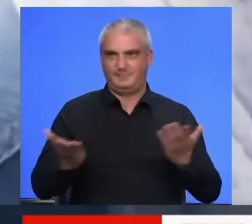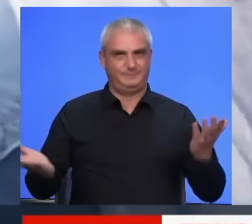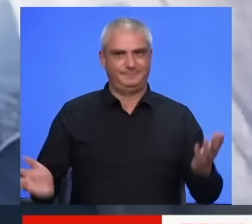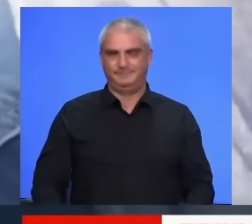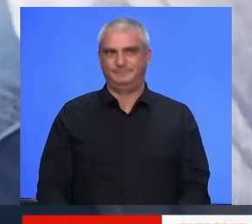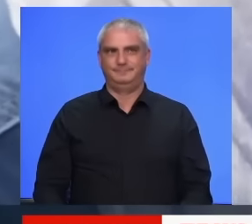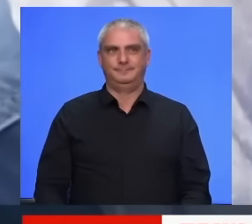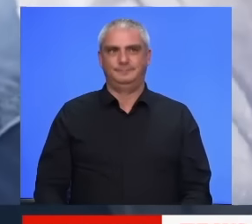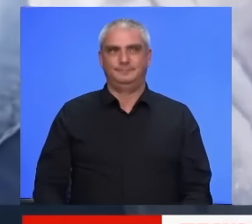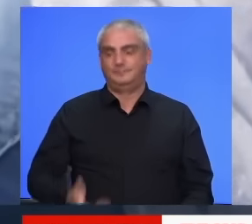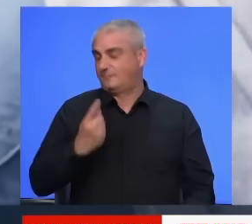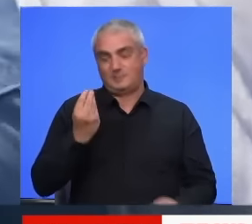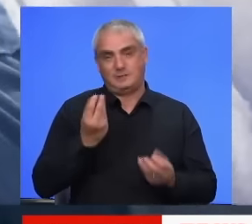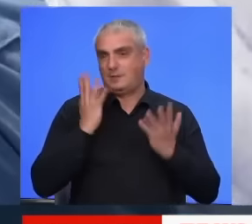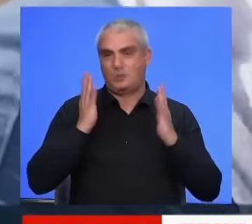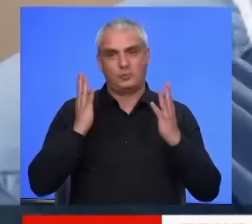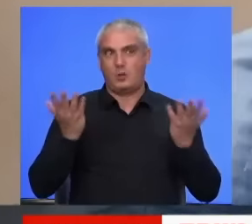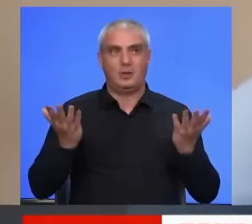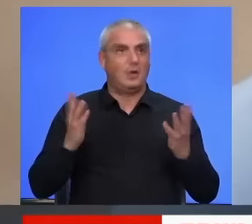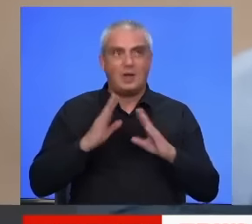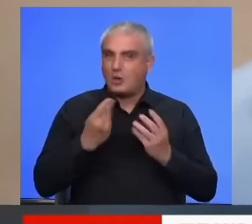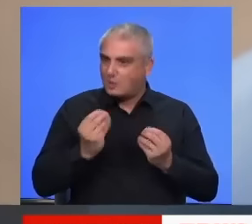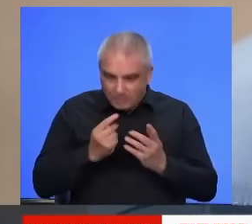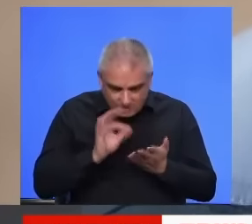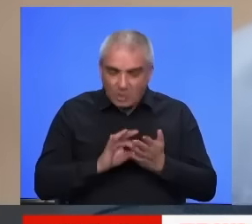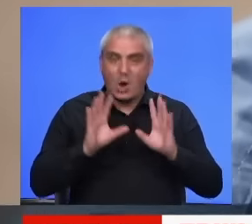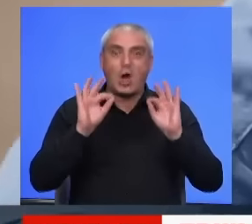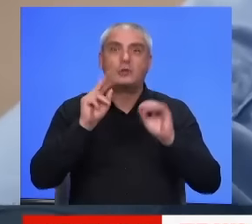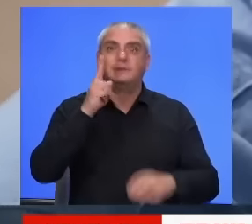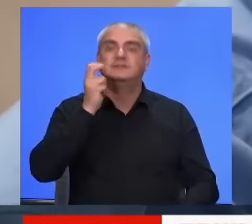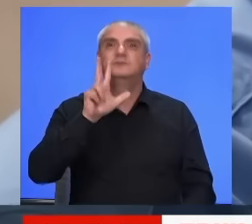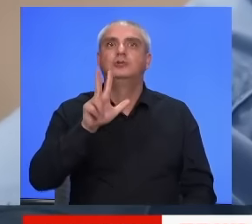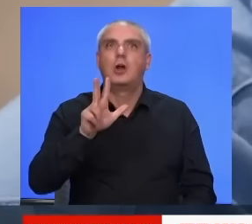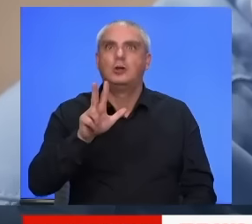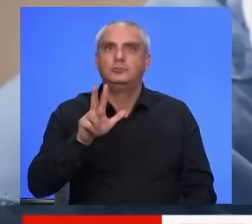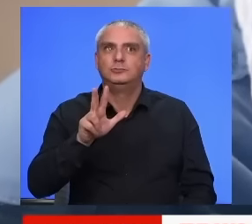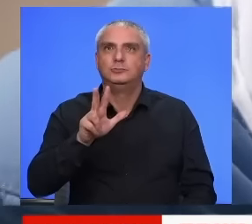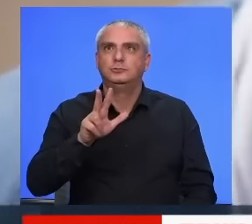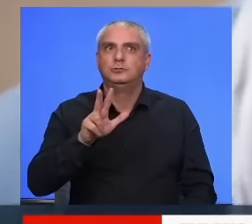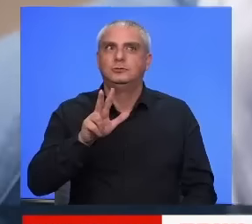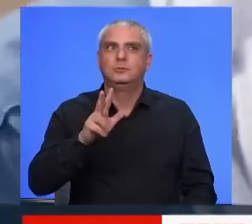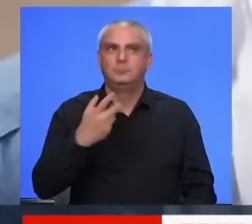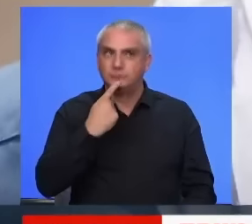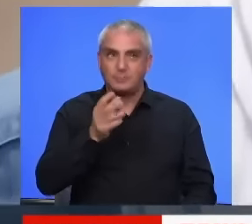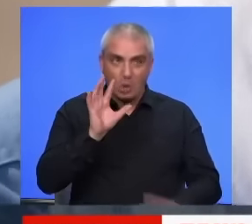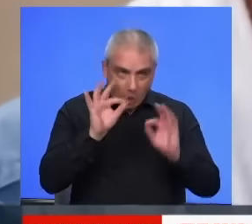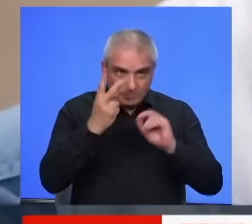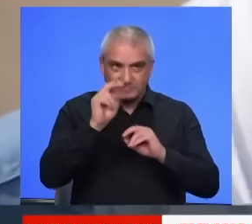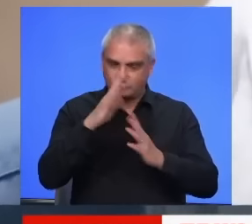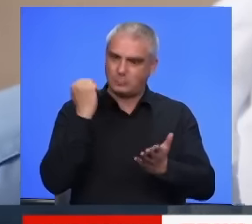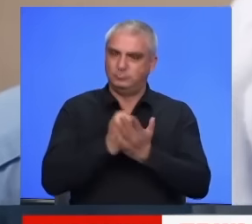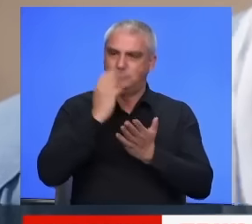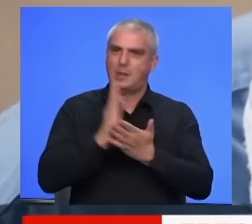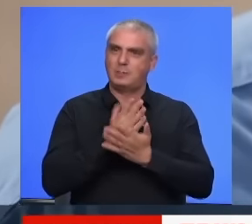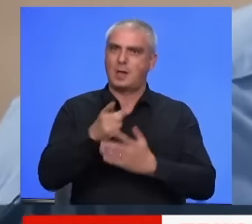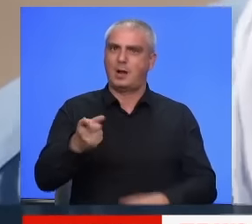לא, אבל זה נורא. וכל הדבר הזה קורה באוקטובר 23? מה זאת אומרת? באוקטובר 23 מעבירים את ההחלטות